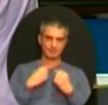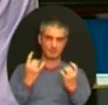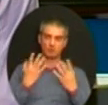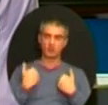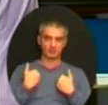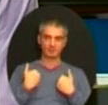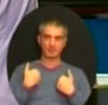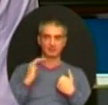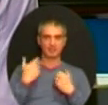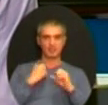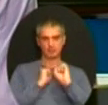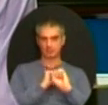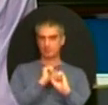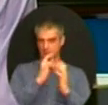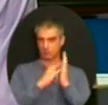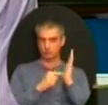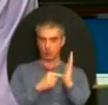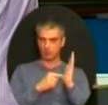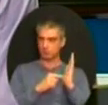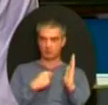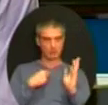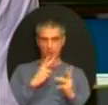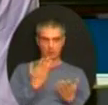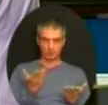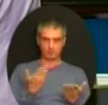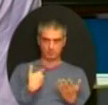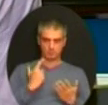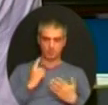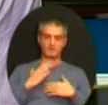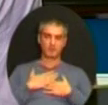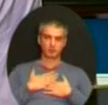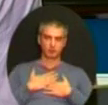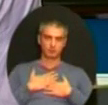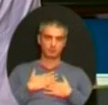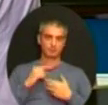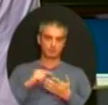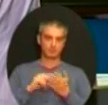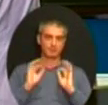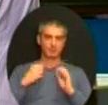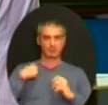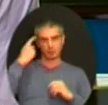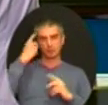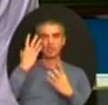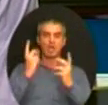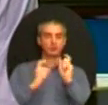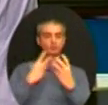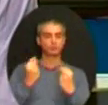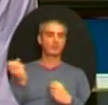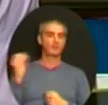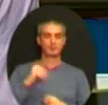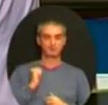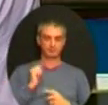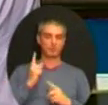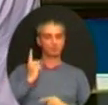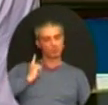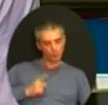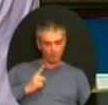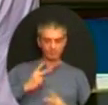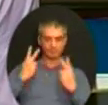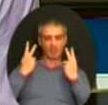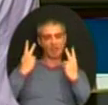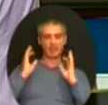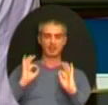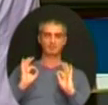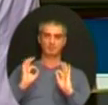באופן טבעי אני די מזדהה עם החוק הזה. כן. אני לא יכולה להסתיר את זה ברמה האישית. כי באמת אני יודעת שאנשים שמגיעים מהצבא הם מחויבים, הם